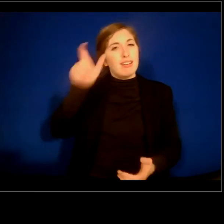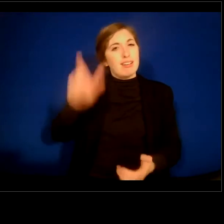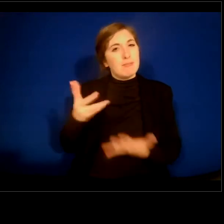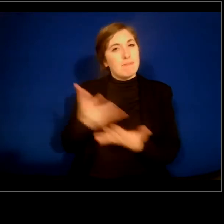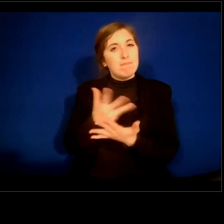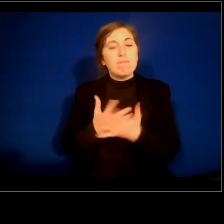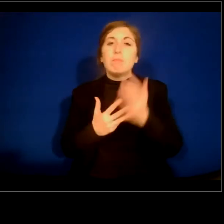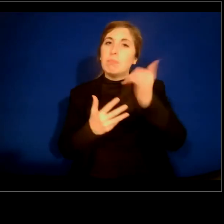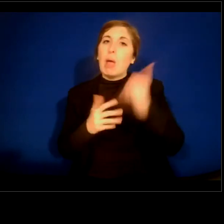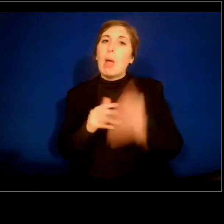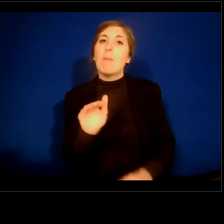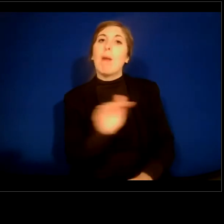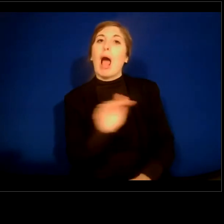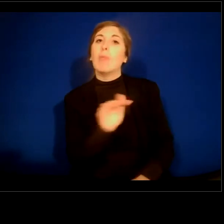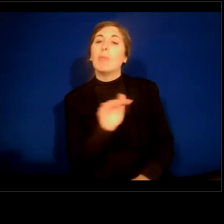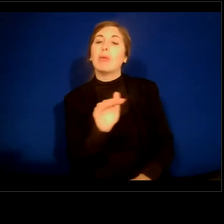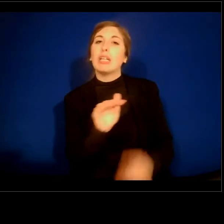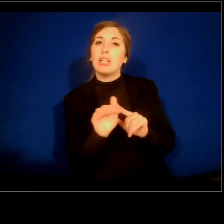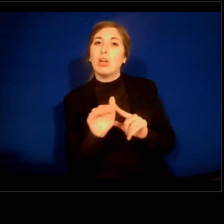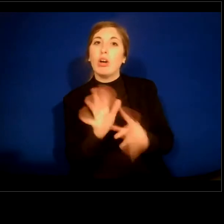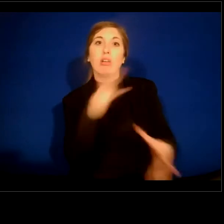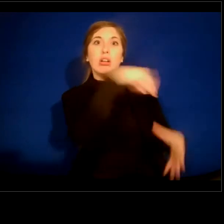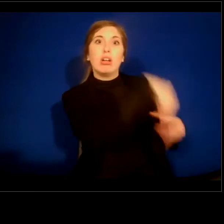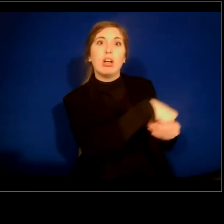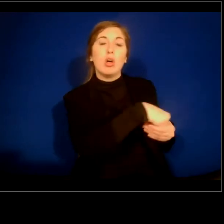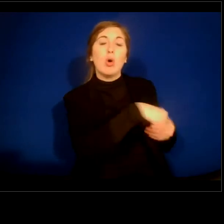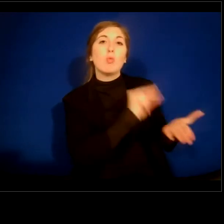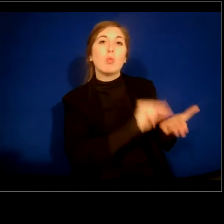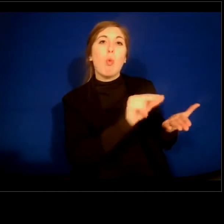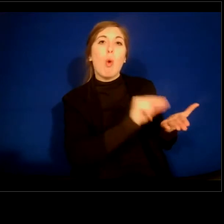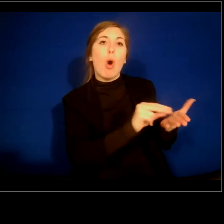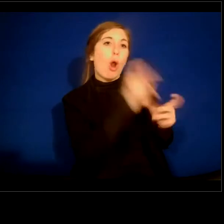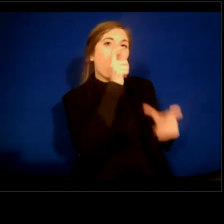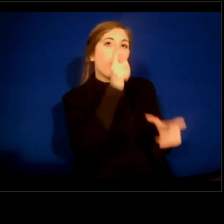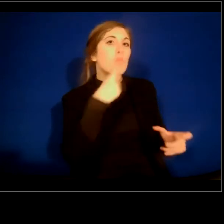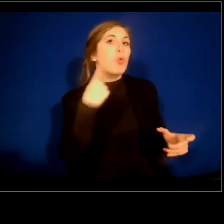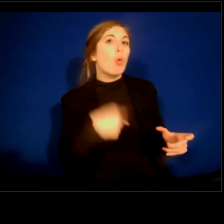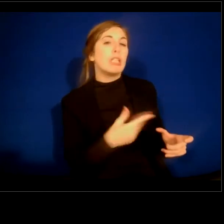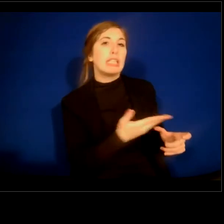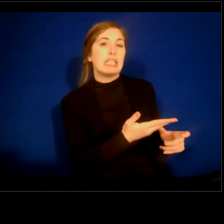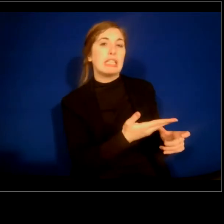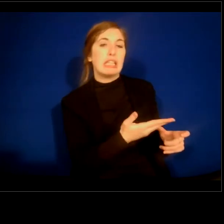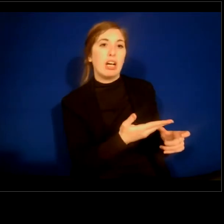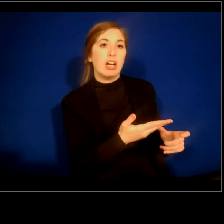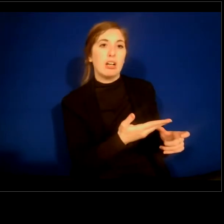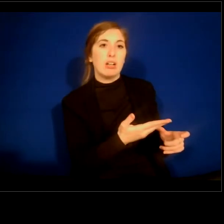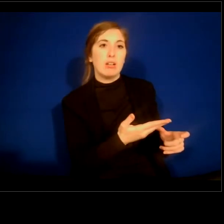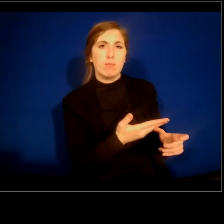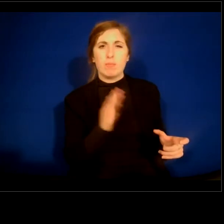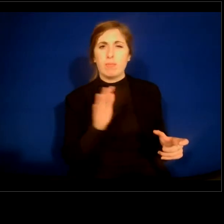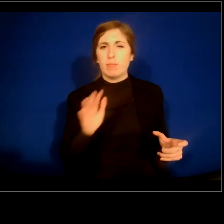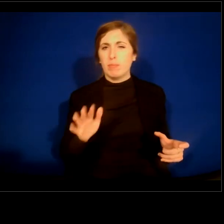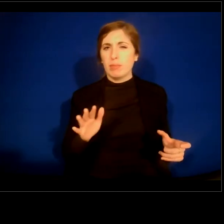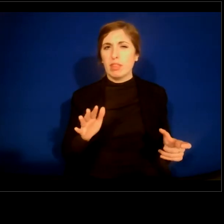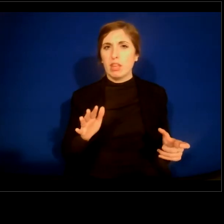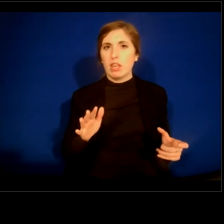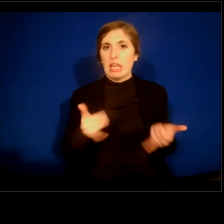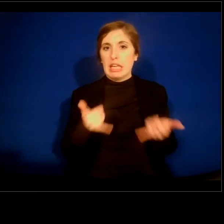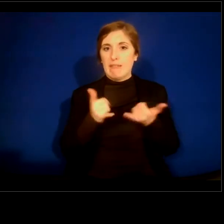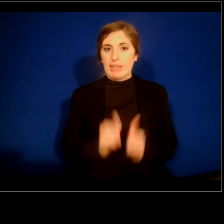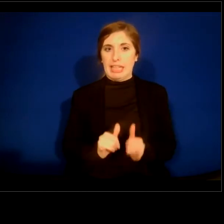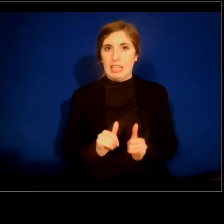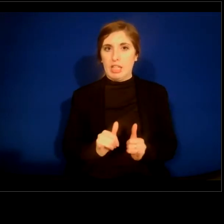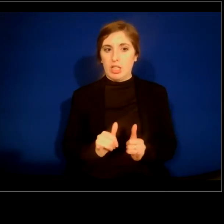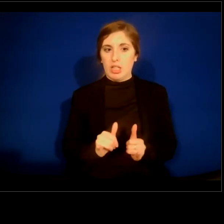il bambino l'hanno inserito in una scuola russofona. Inserire un figlio che scappa da